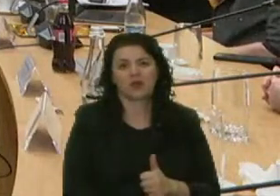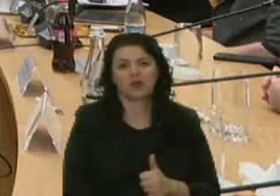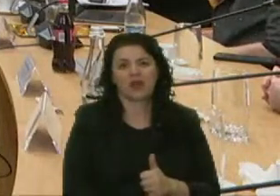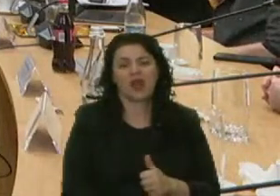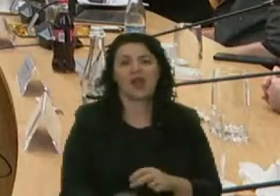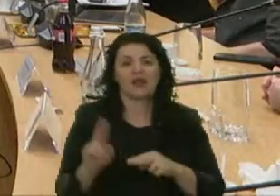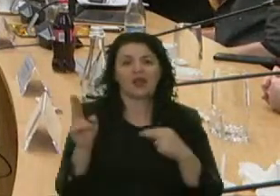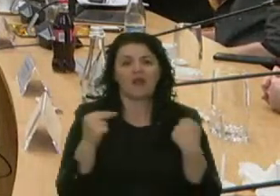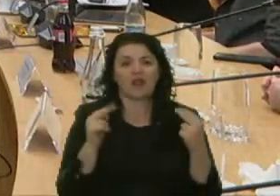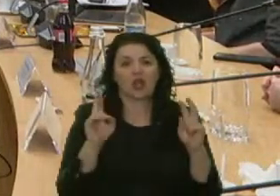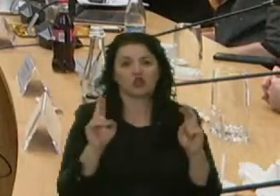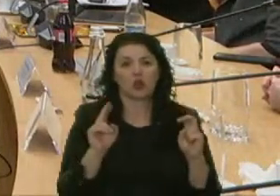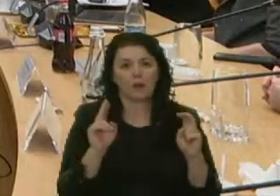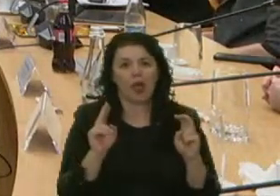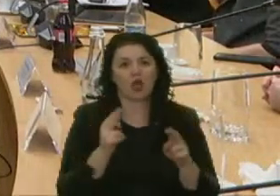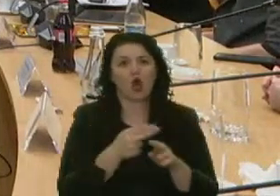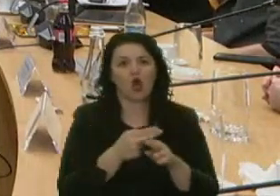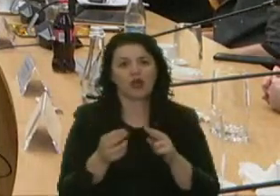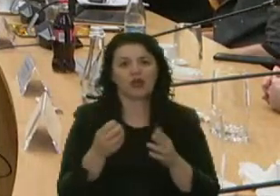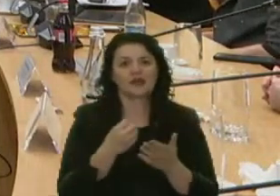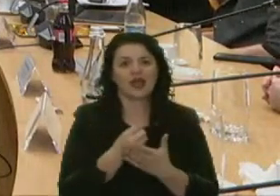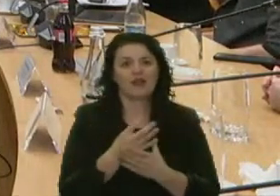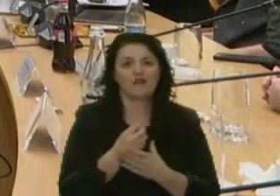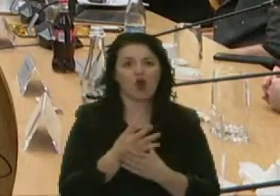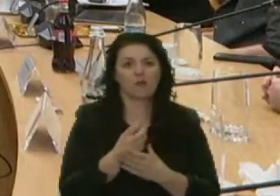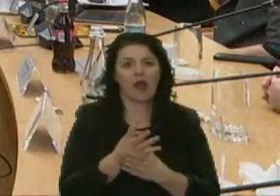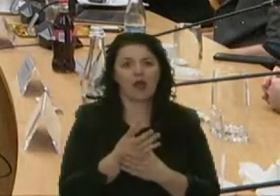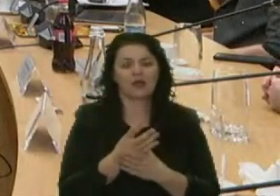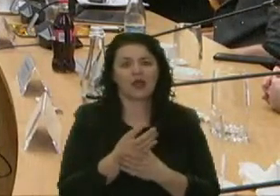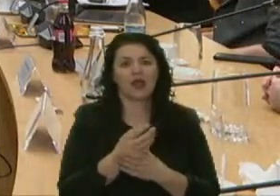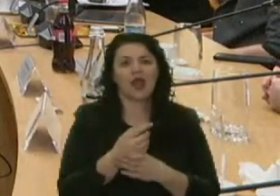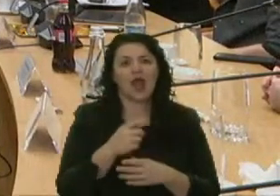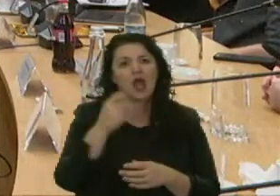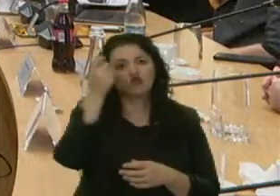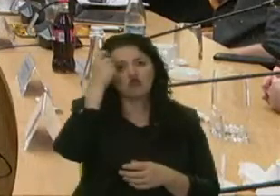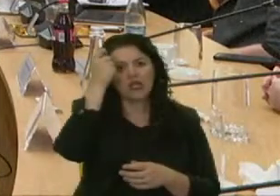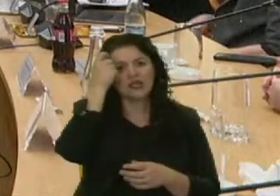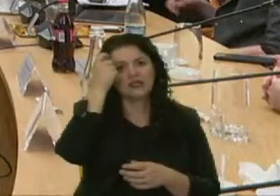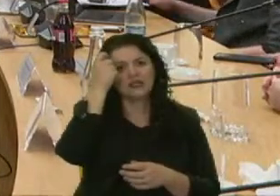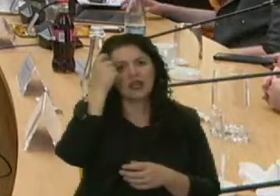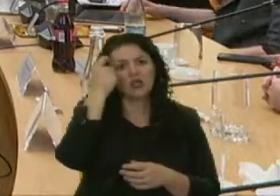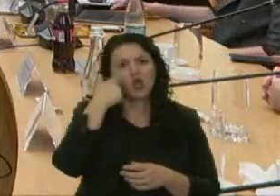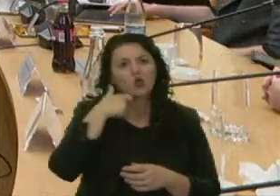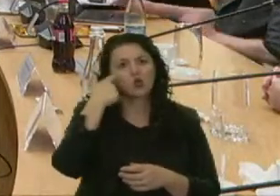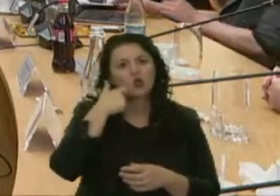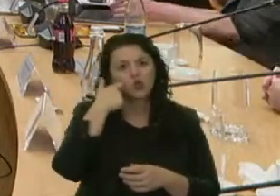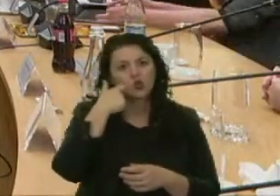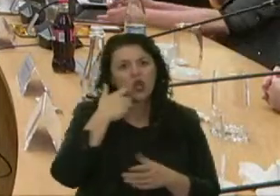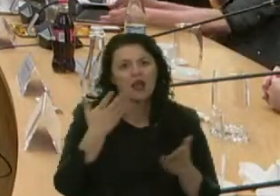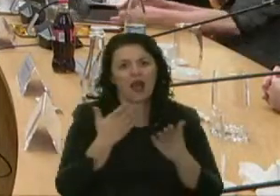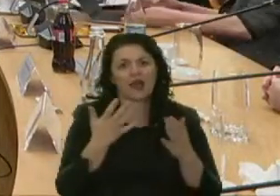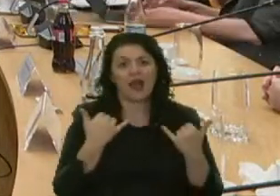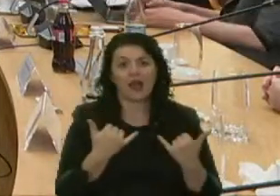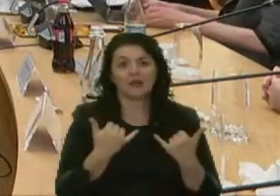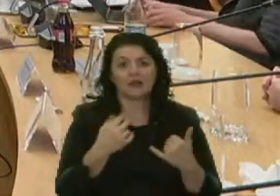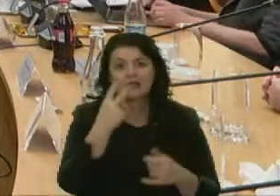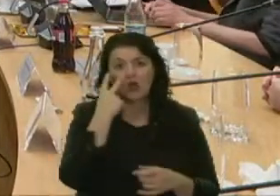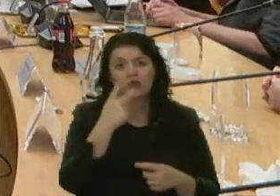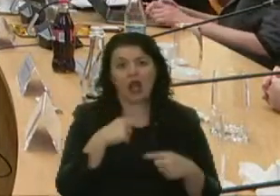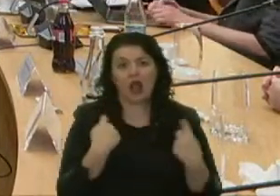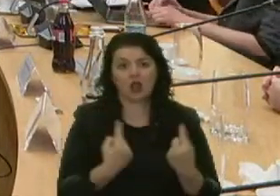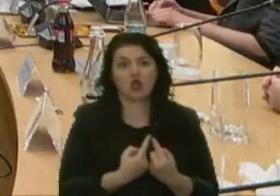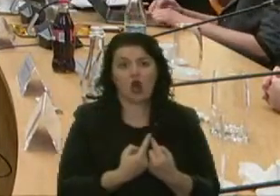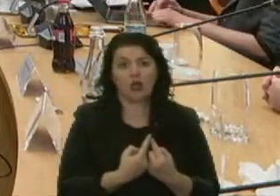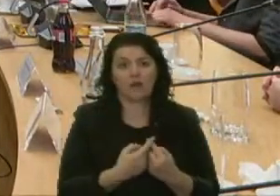subiect și pentru o corectă informare și a cetățenilor municipiului Cluj Napoca care astăzi se uită la noi